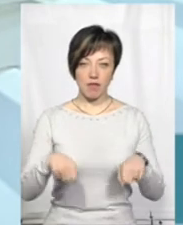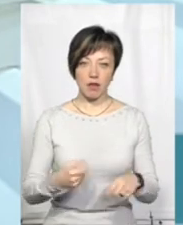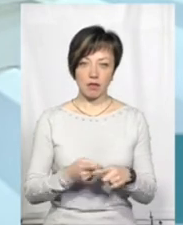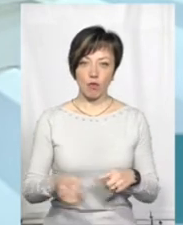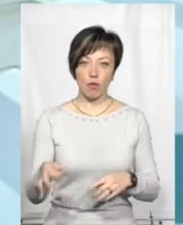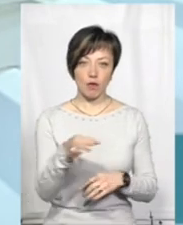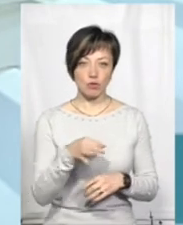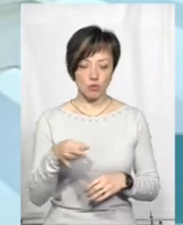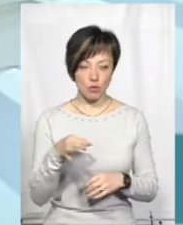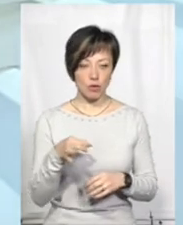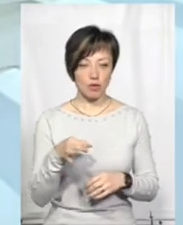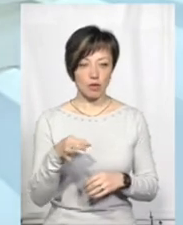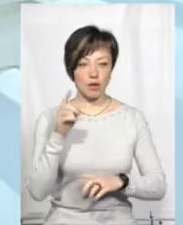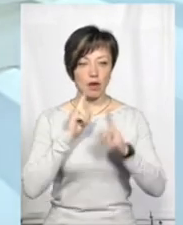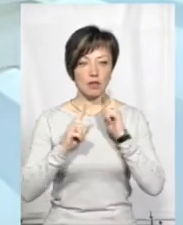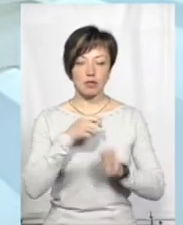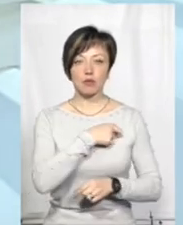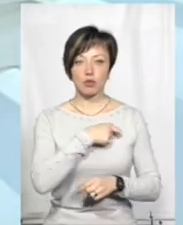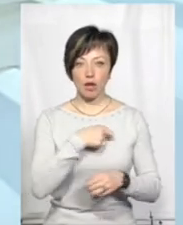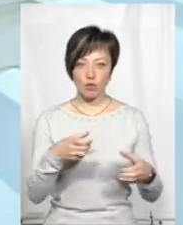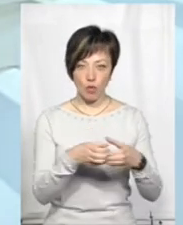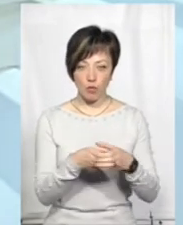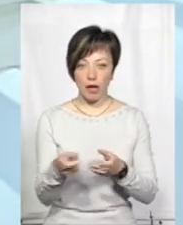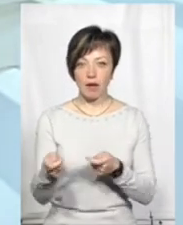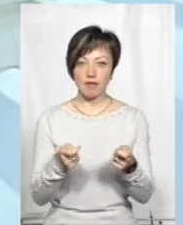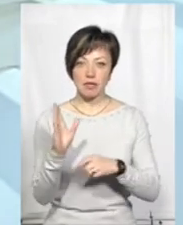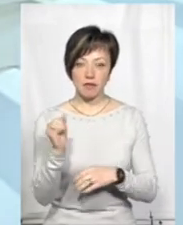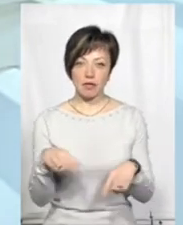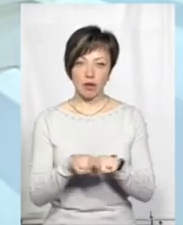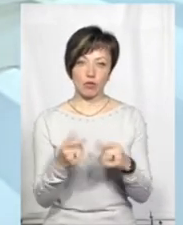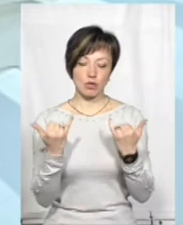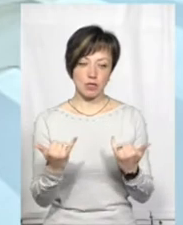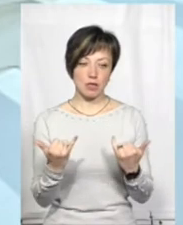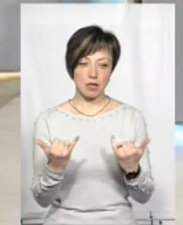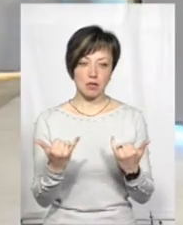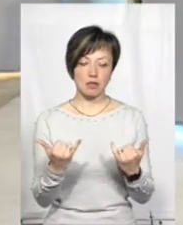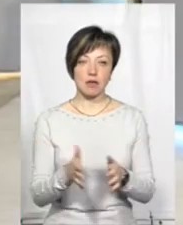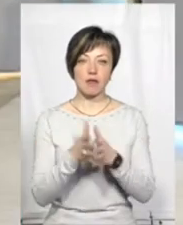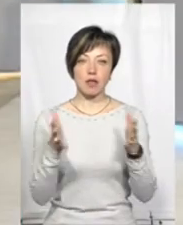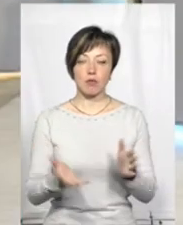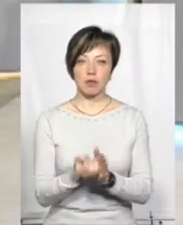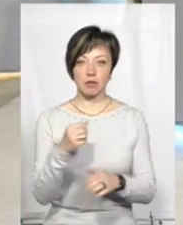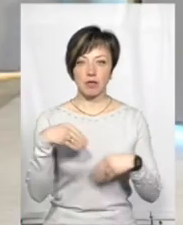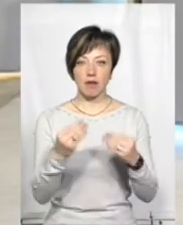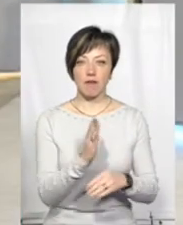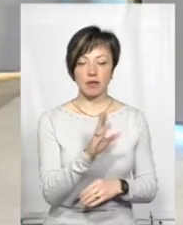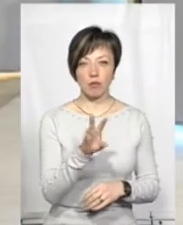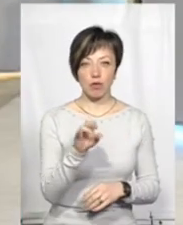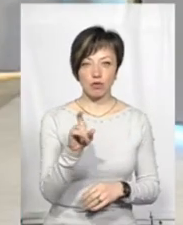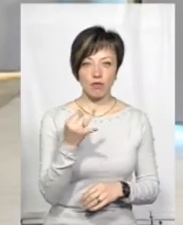це обласної ради, депутатського корпусу, керівництва. Це також зараз велику підтримку йому надає Вадим